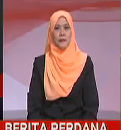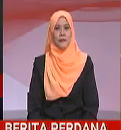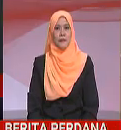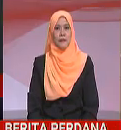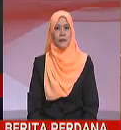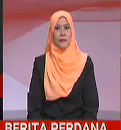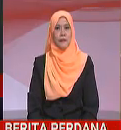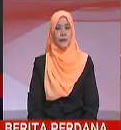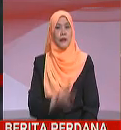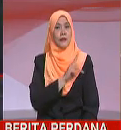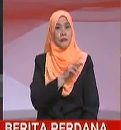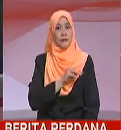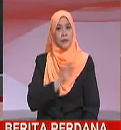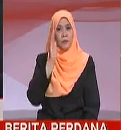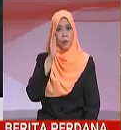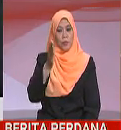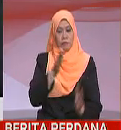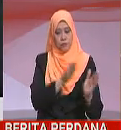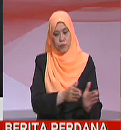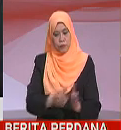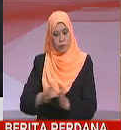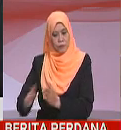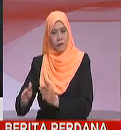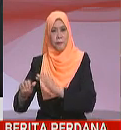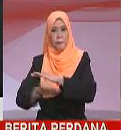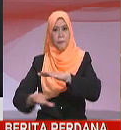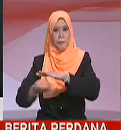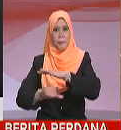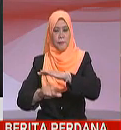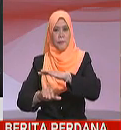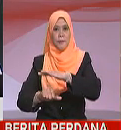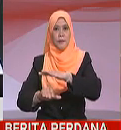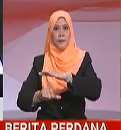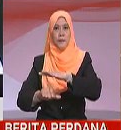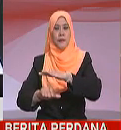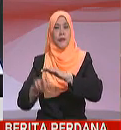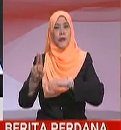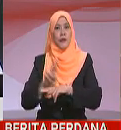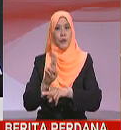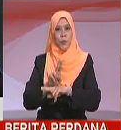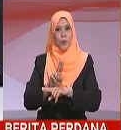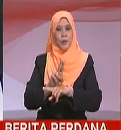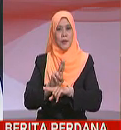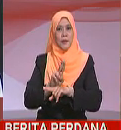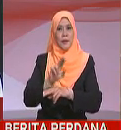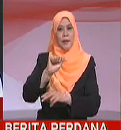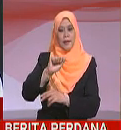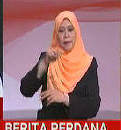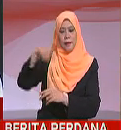Hai pihak Kementerian nanti akan mengaturkan sekurang-kurangnya basic untuk penggunaan aplikasi